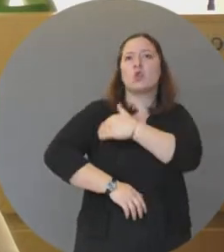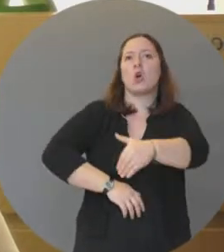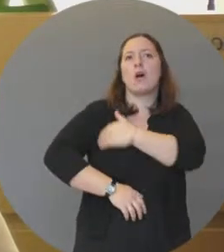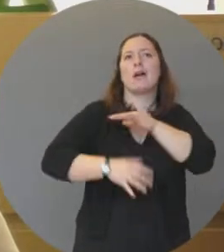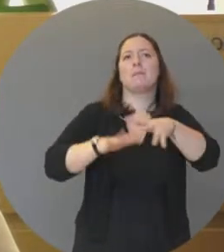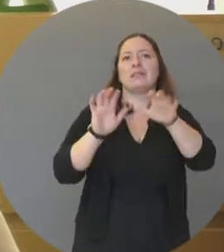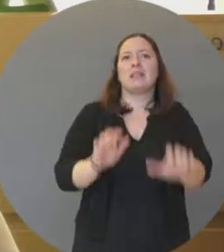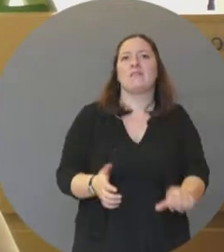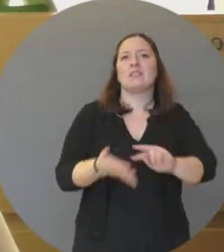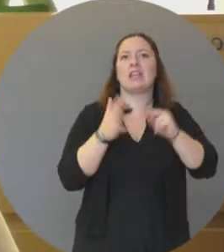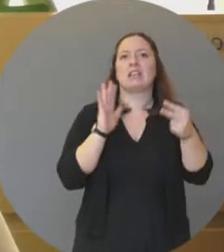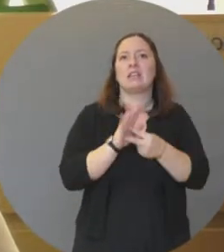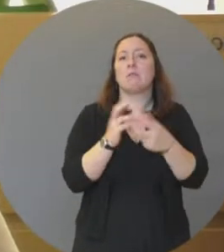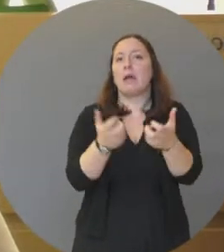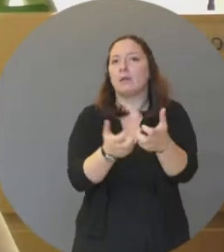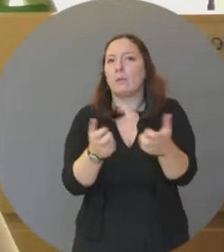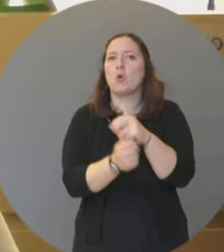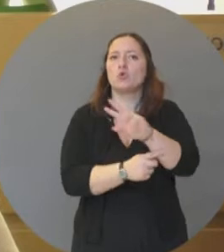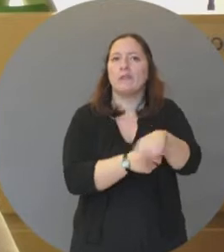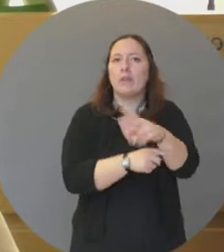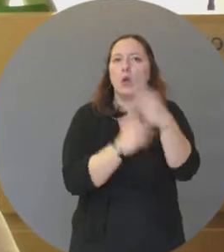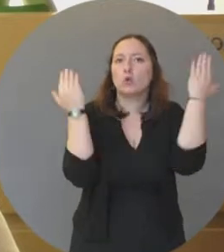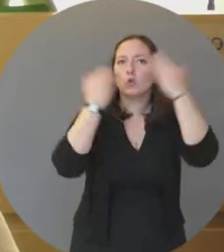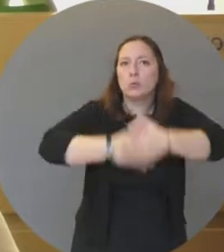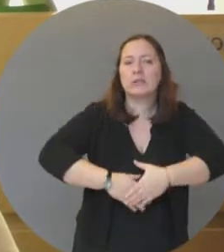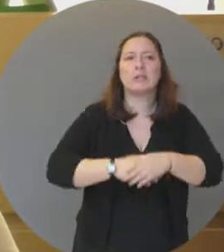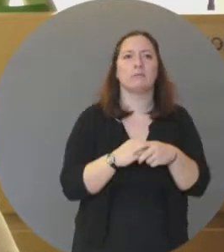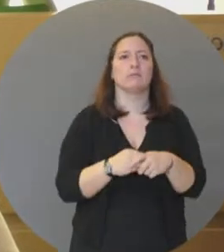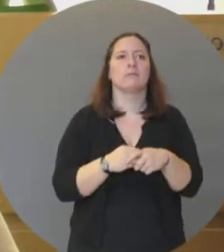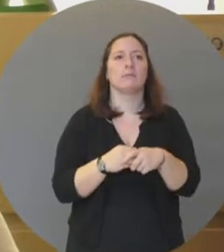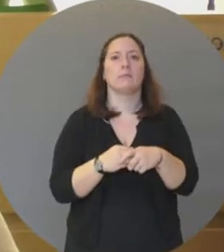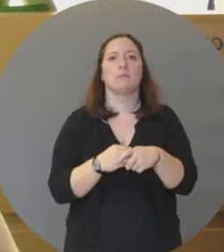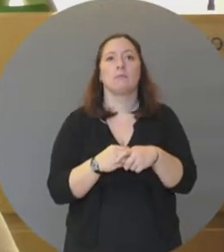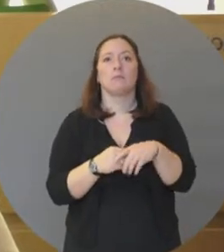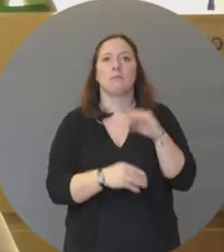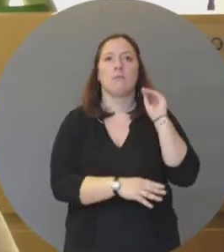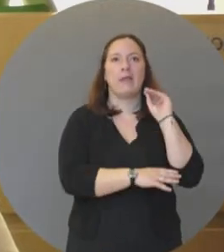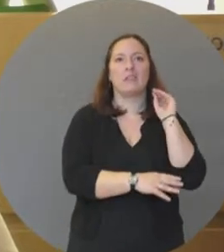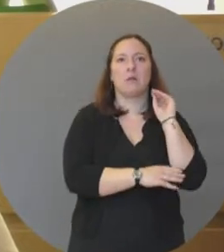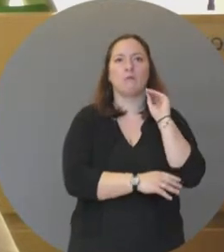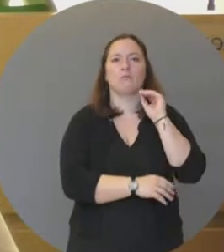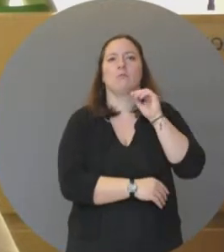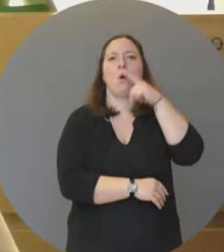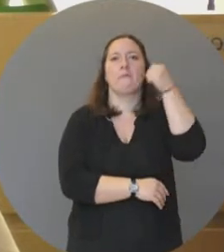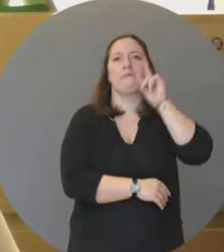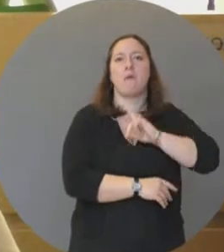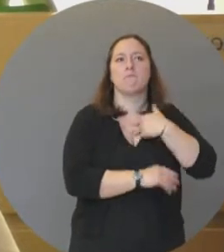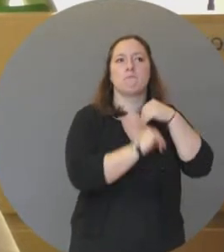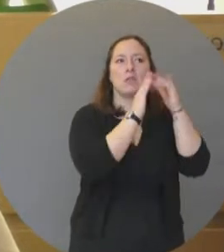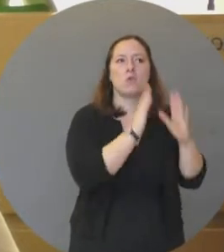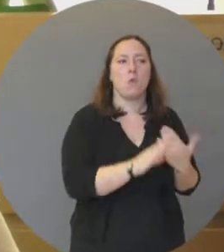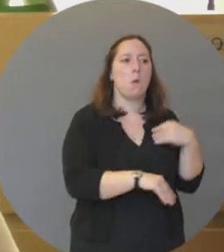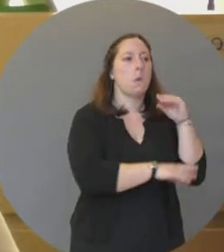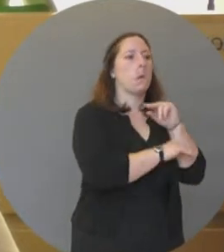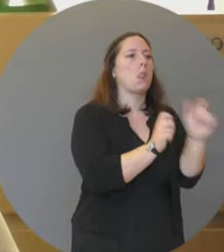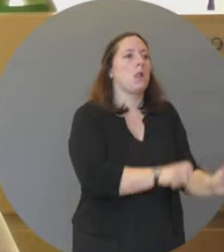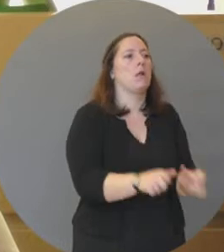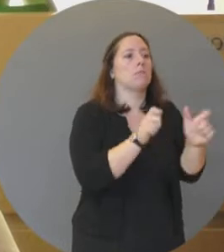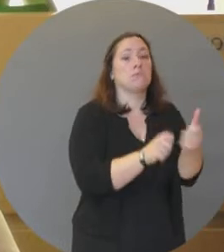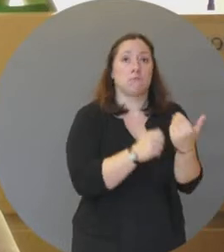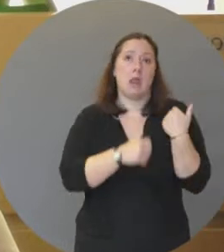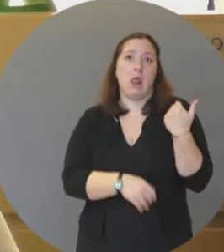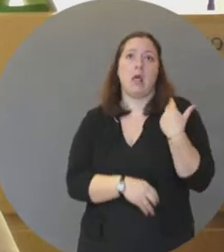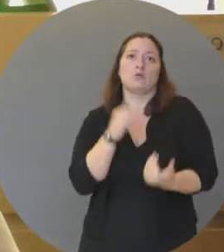dont les surveillants de nuit les maîtres et maîtresses de maison et j'en passe nous les avons d'ailleurs entendu ce matin